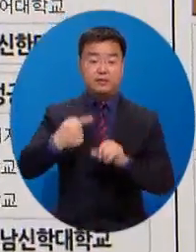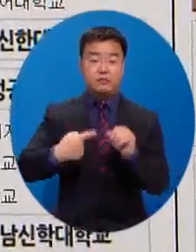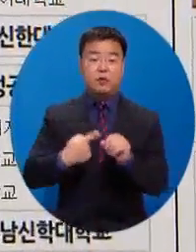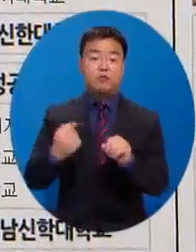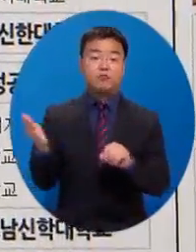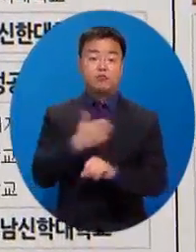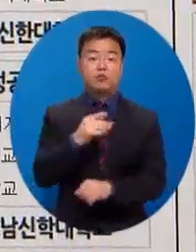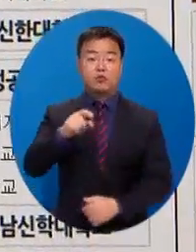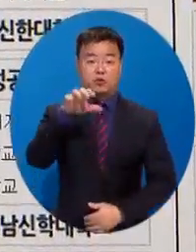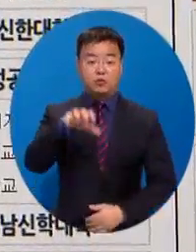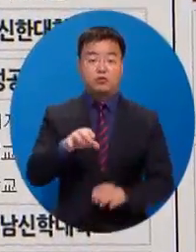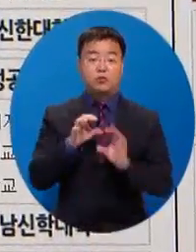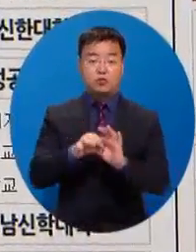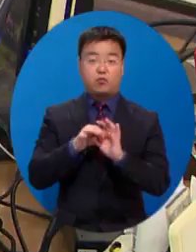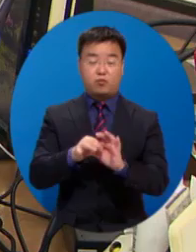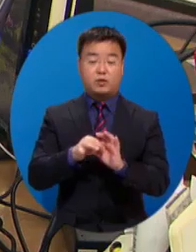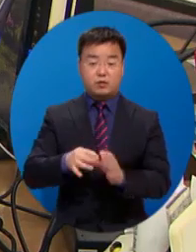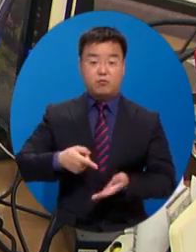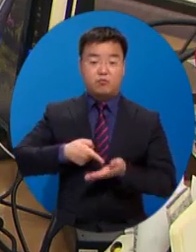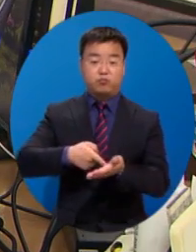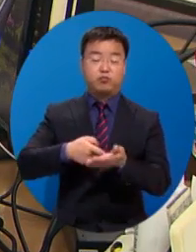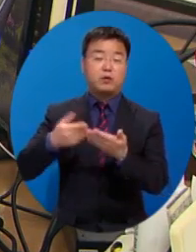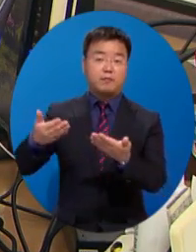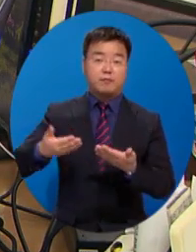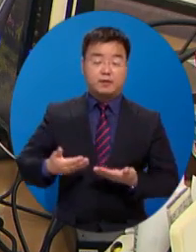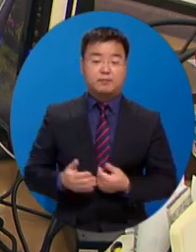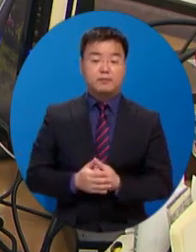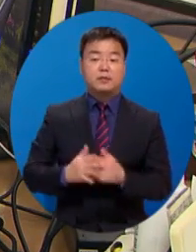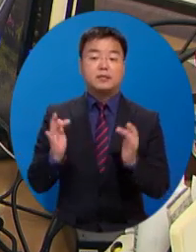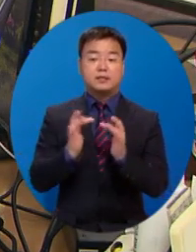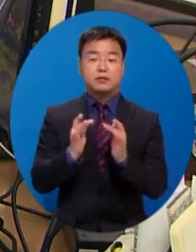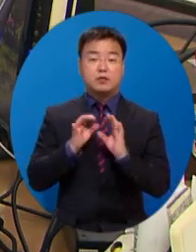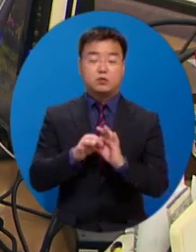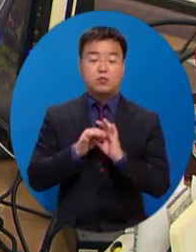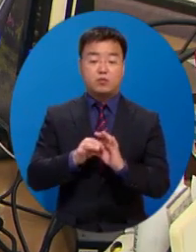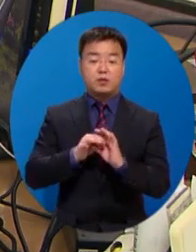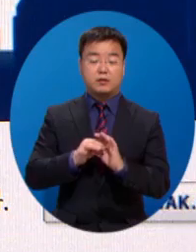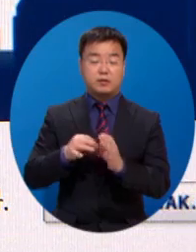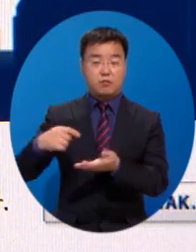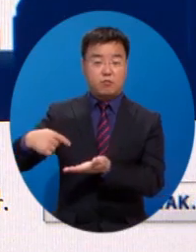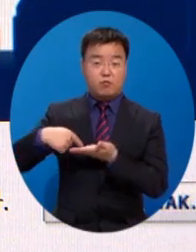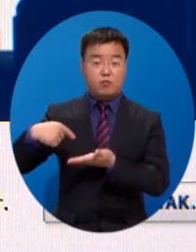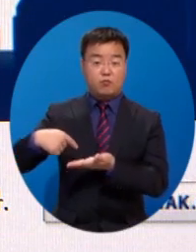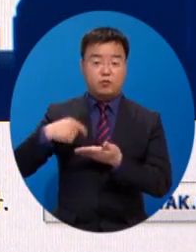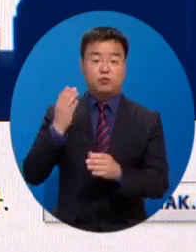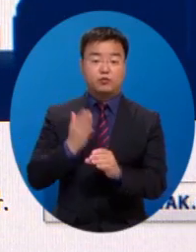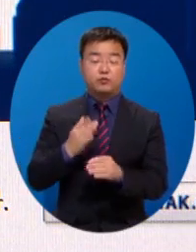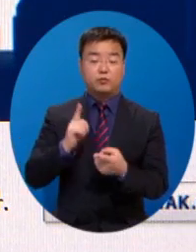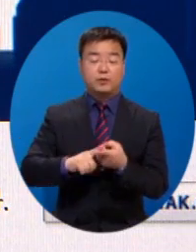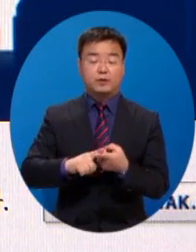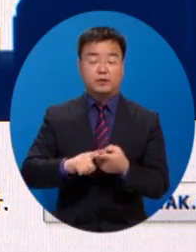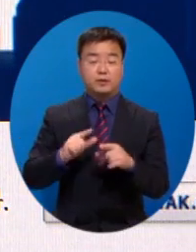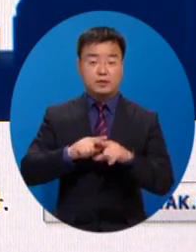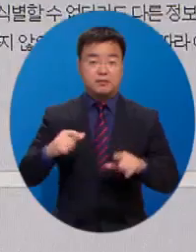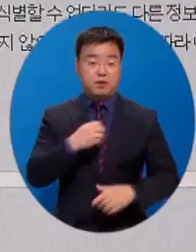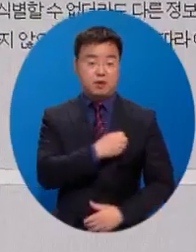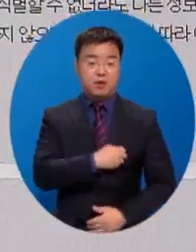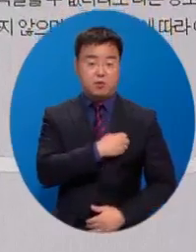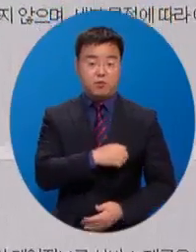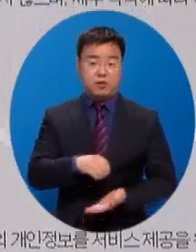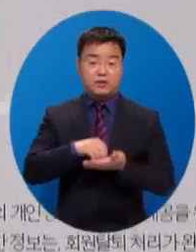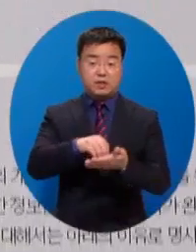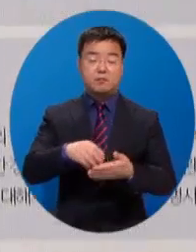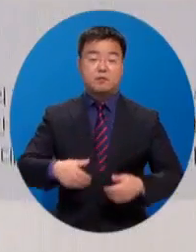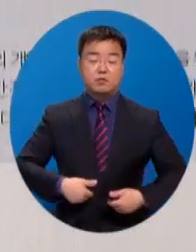원서를 받습니다 원서접수가 인터넷으로 이루어지기 때문에 수험생들은가 부터 주의해야 합니다